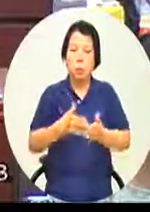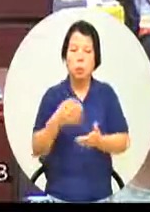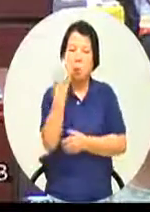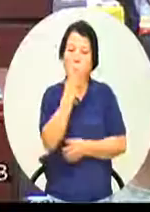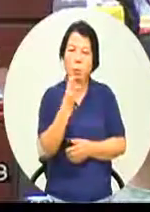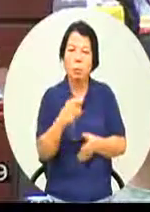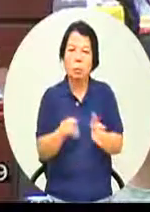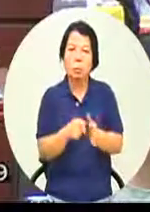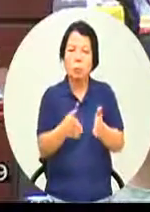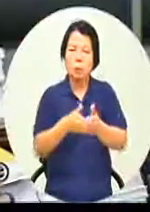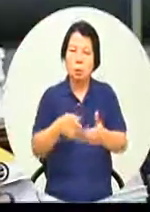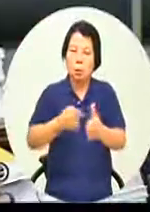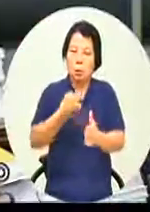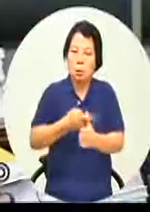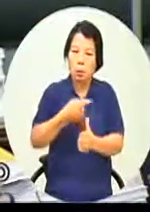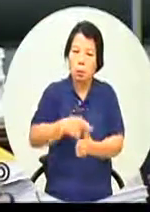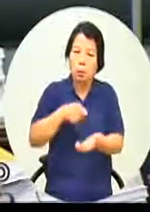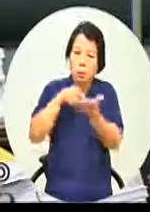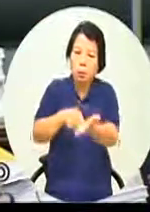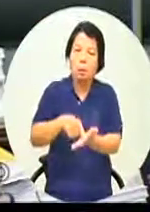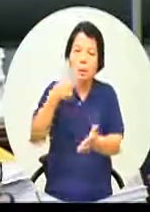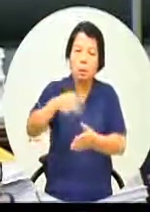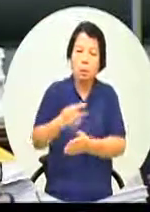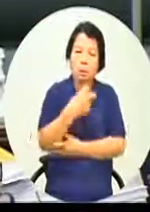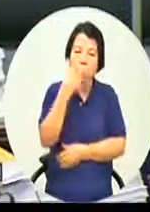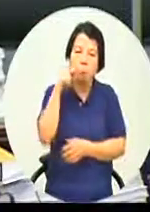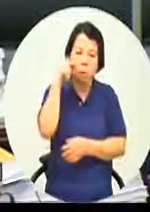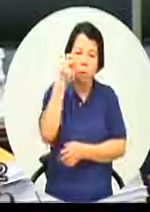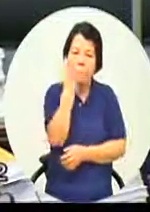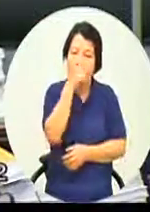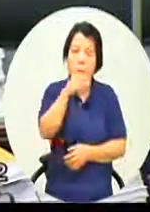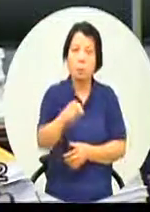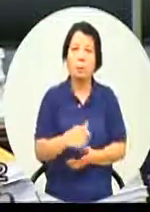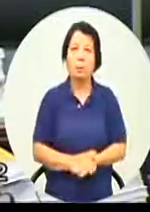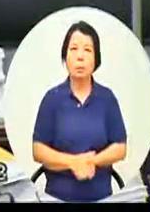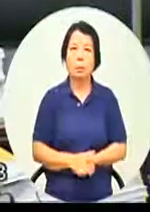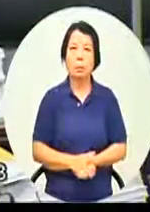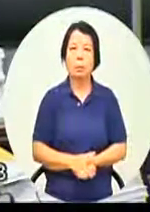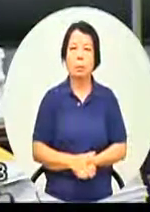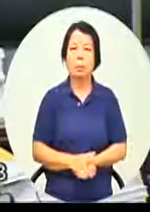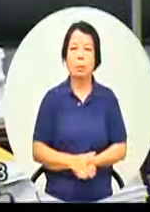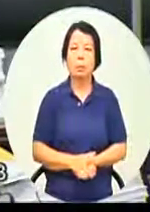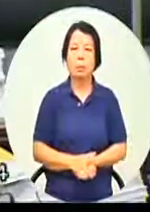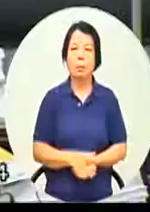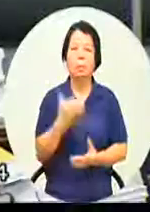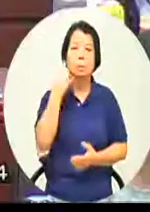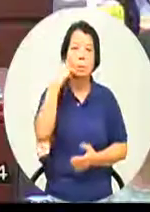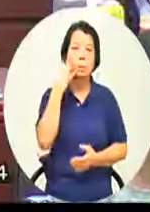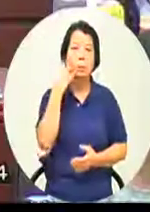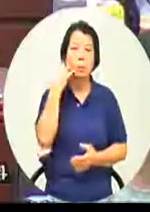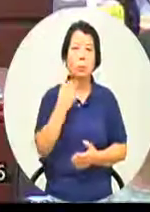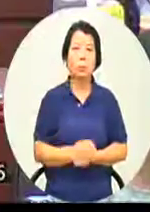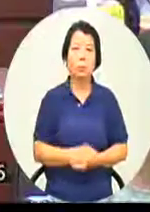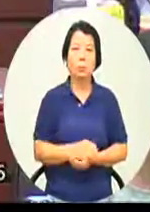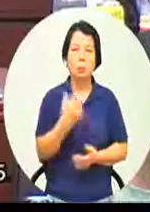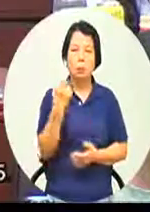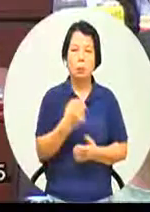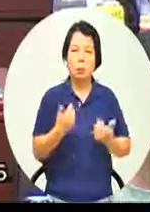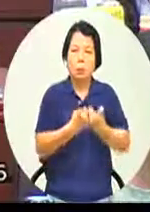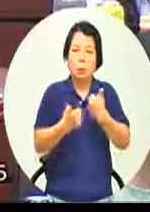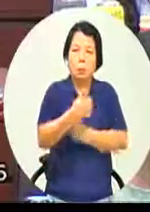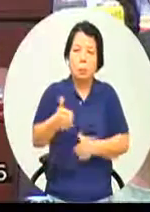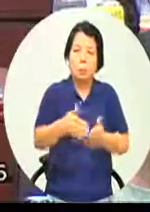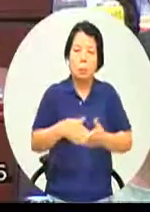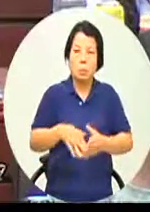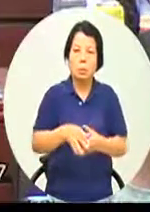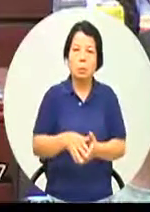候，我要事先跟你报备，我才能够去看，你就把证摆好了、 啊。如果 如果议员要去监督的话，我们非常欢迎，随时